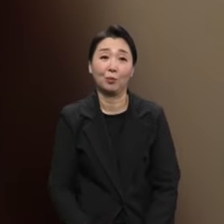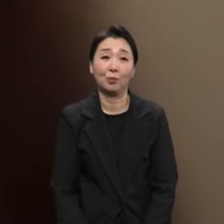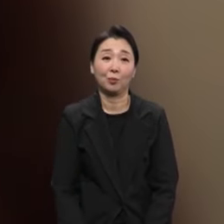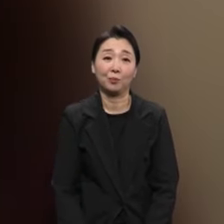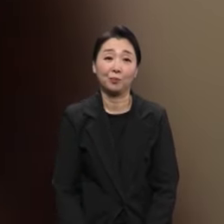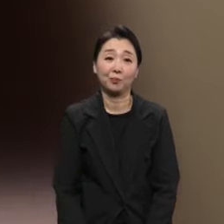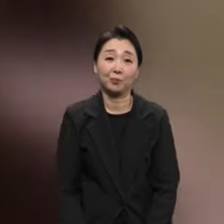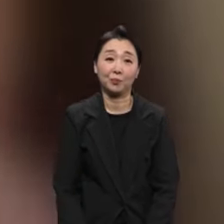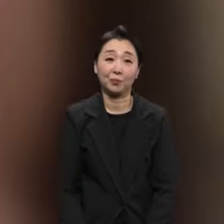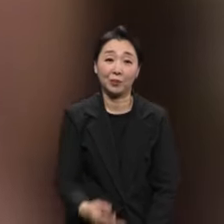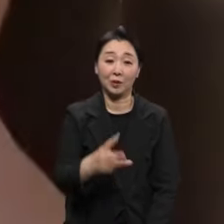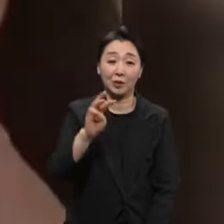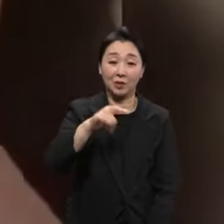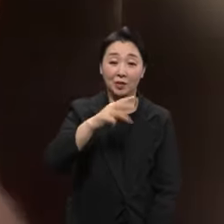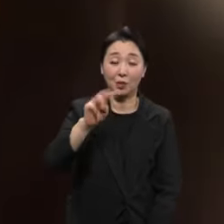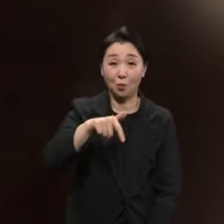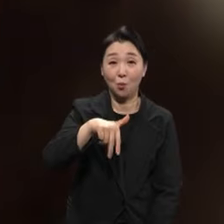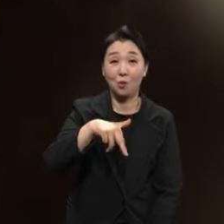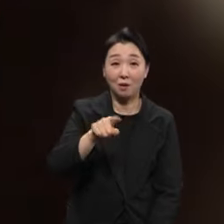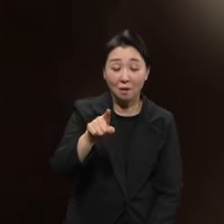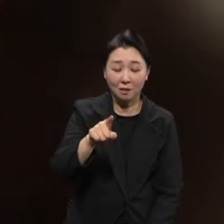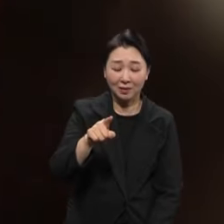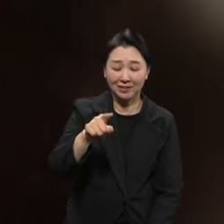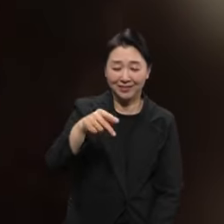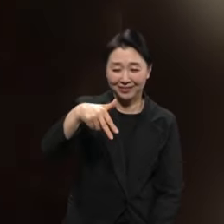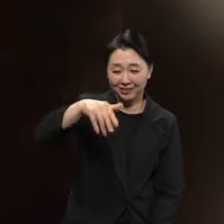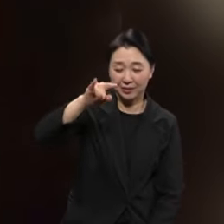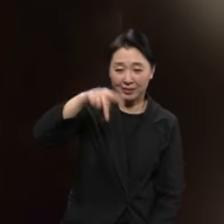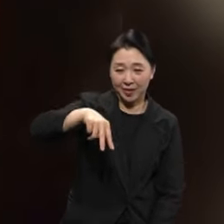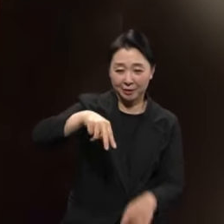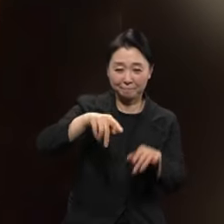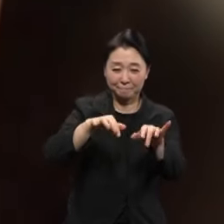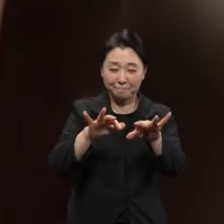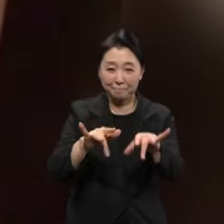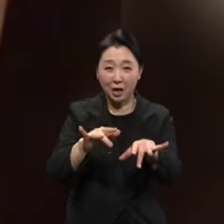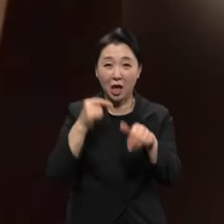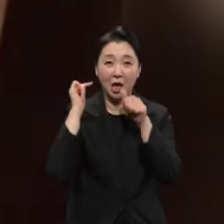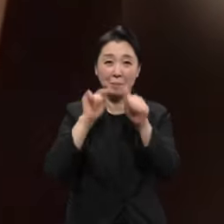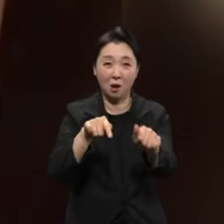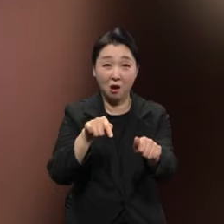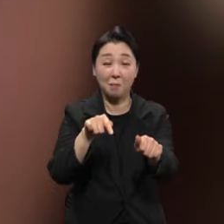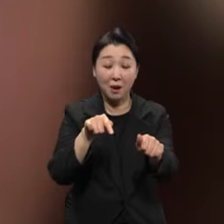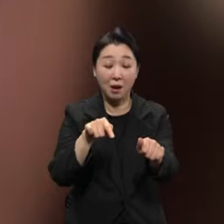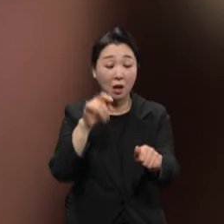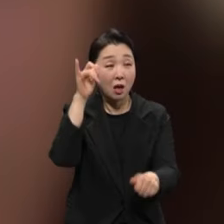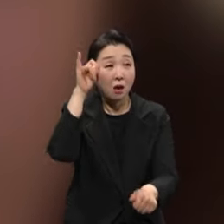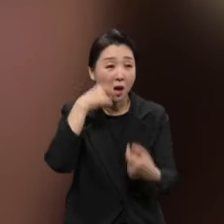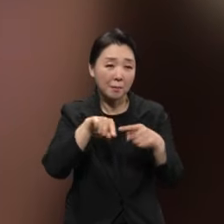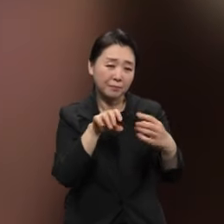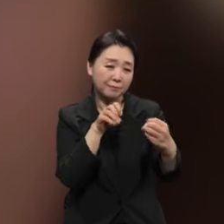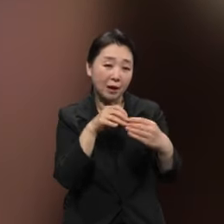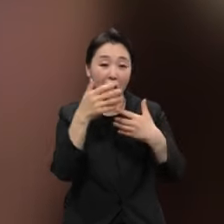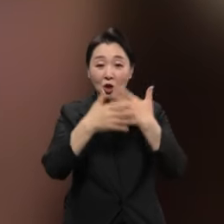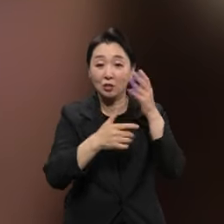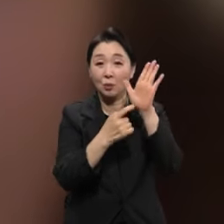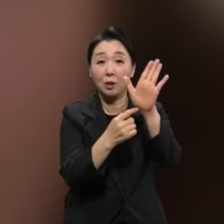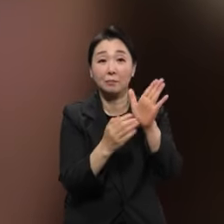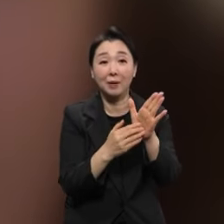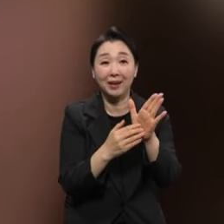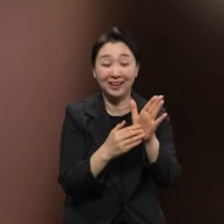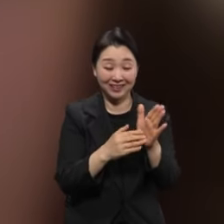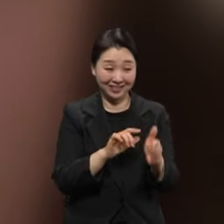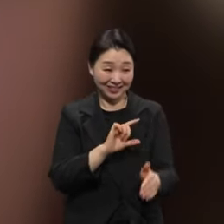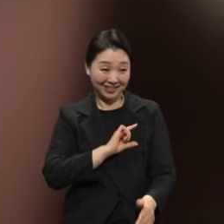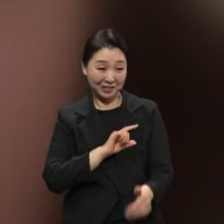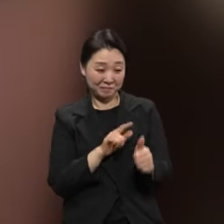이 틱톡커 챗GPT의 명령어를 입력해서 인공지능과 남자친구처럼 대화하는 영상을 올렸는데요. 벤이라는 이름을